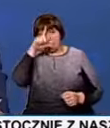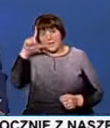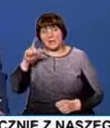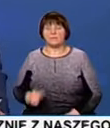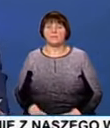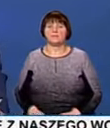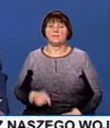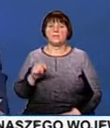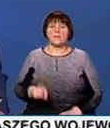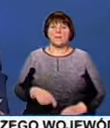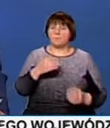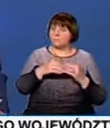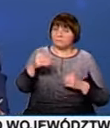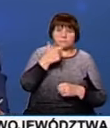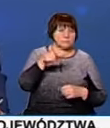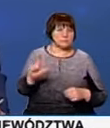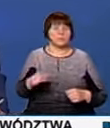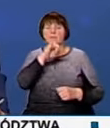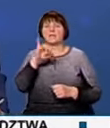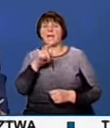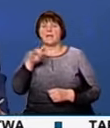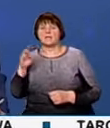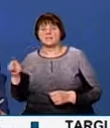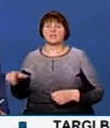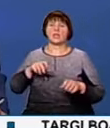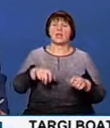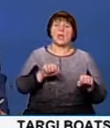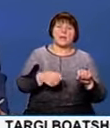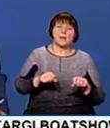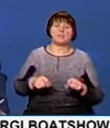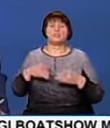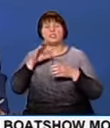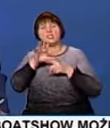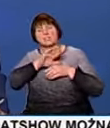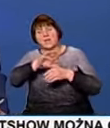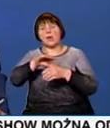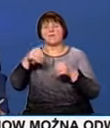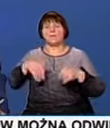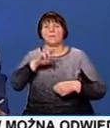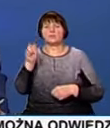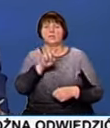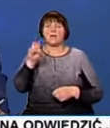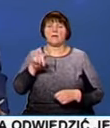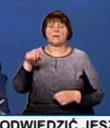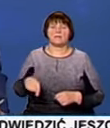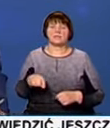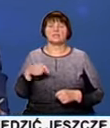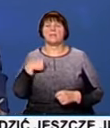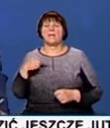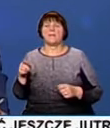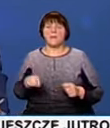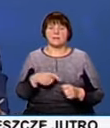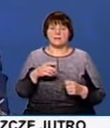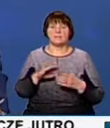Ponad 100 luksusowych jachtów motorowych i żaglowych można oglądać w łódzkiej hali Expo na targach żeglarstwa i sportów wodnych Boat Show.